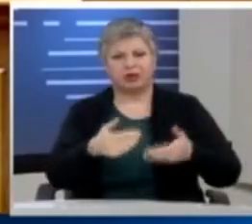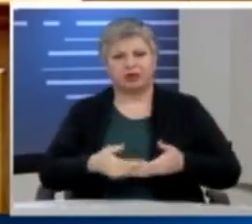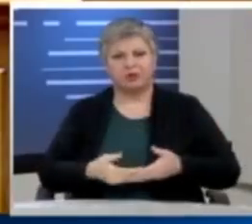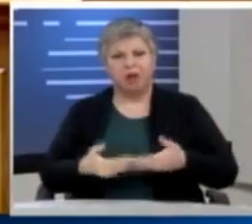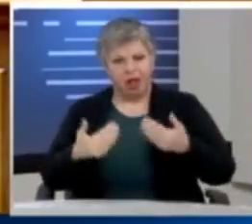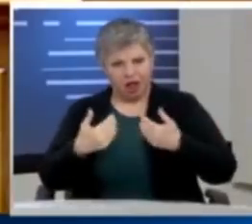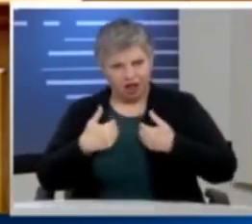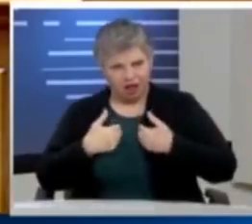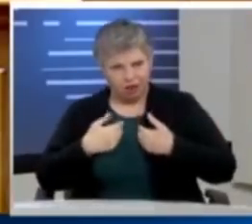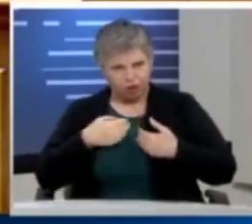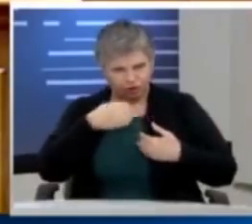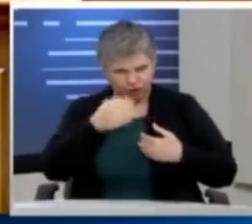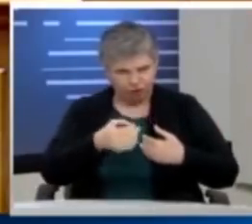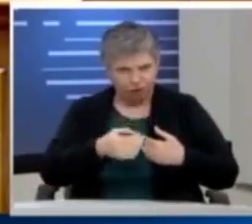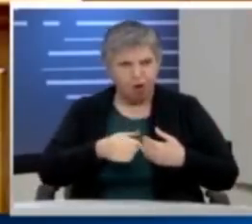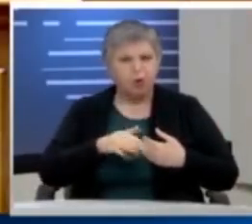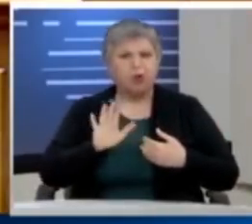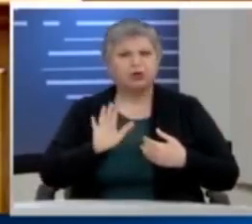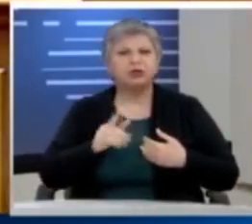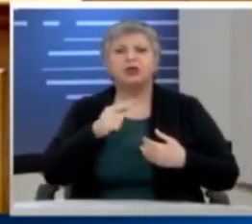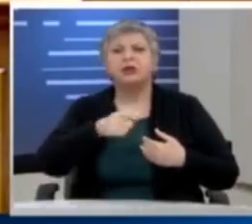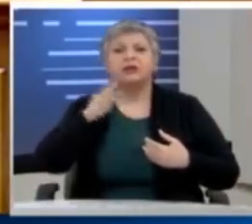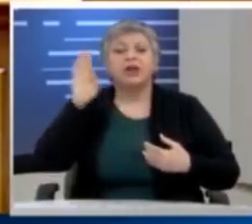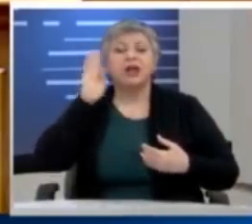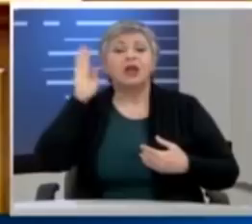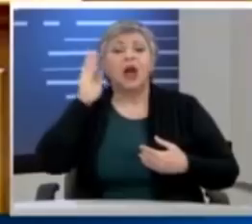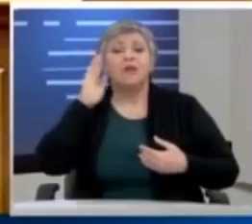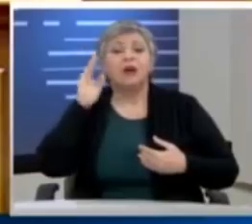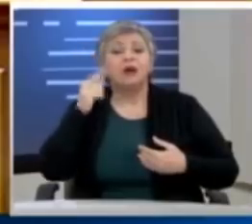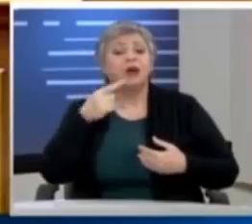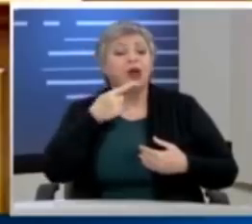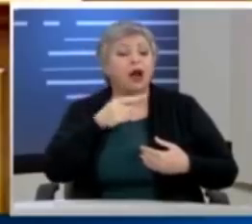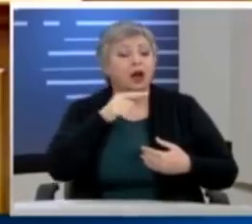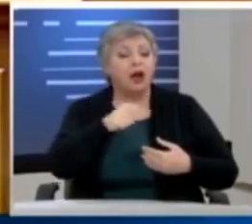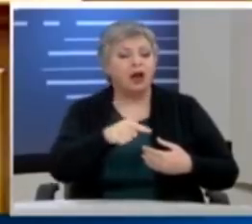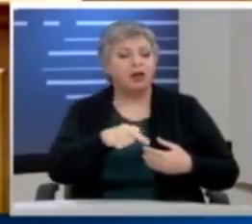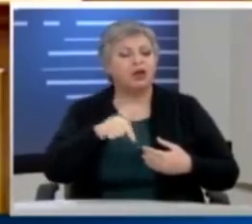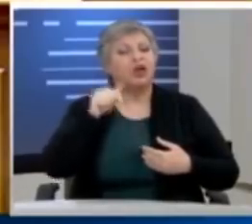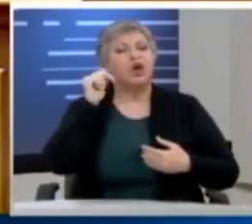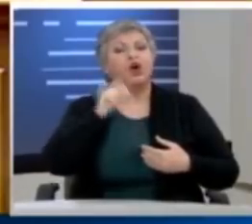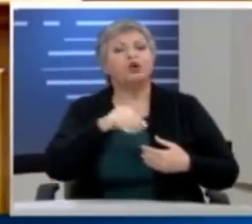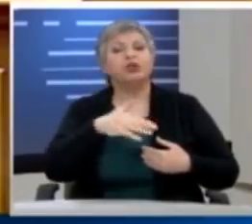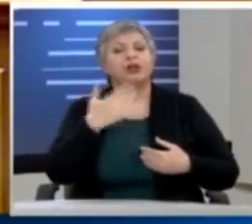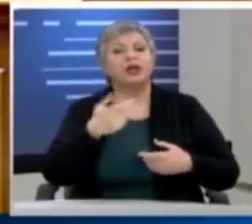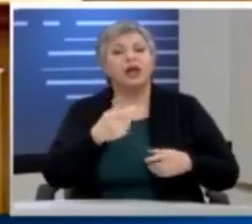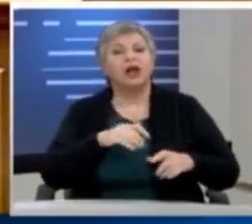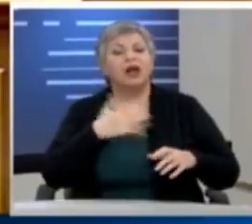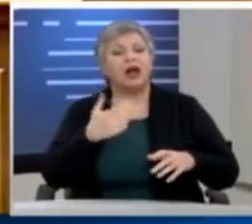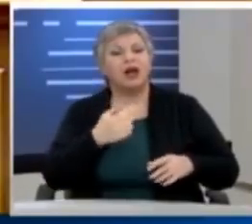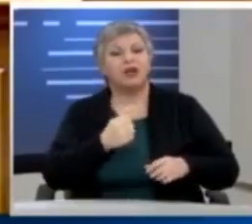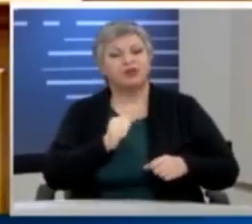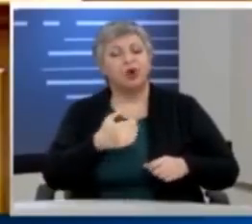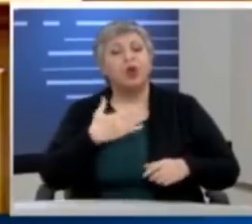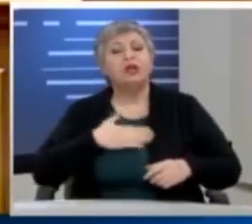το λένε οι φίλοι σας, οι Αμερικανοί, όταν οι ίδιοι σας αποκαλούν γεωπολιτικό μεντεσέ και ότι σας